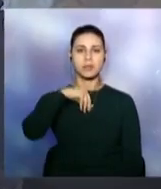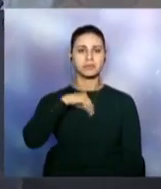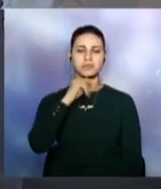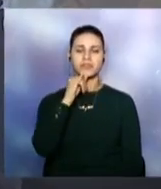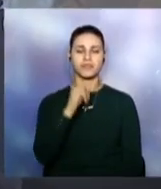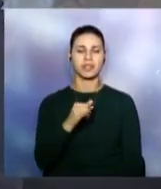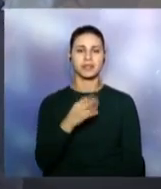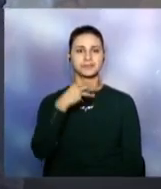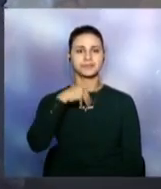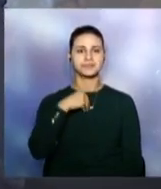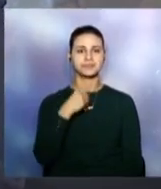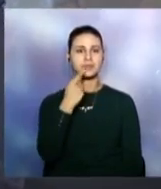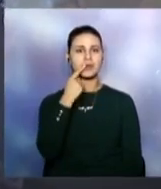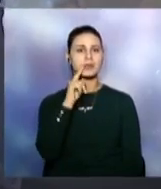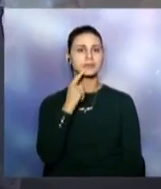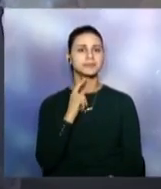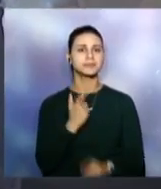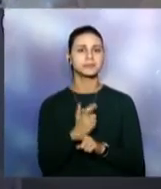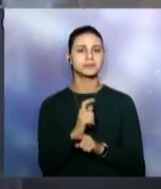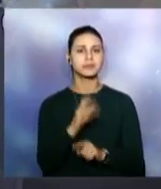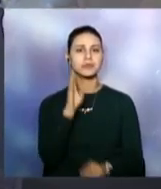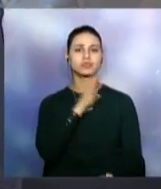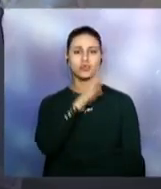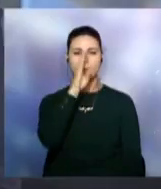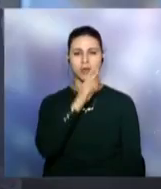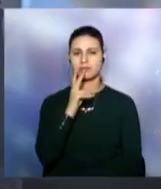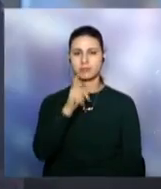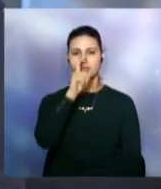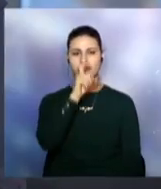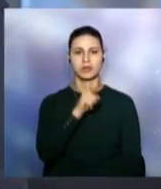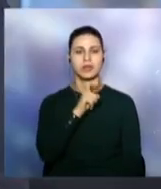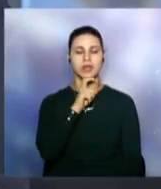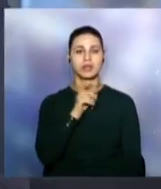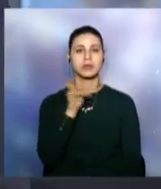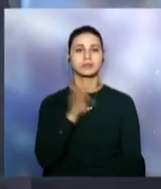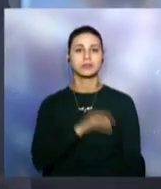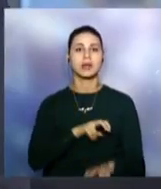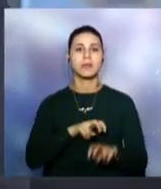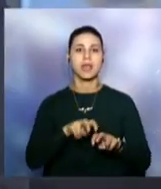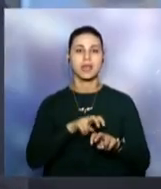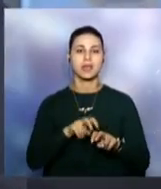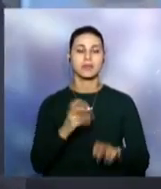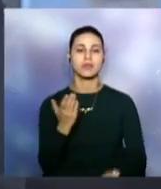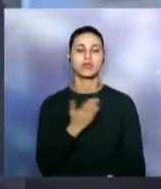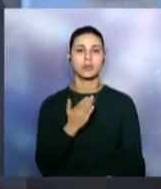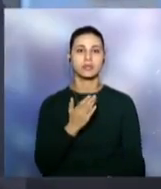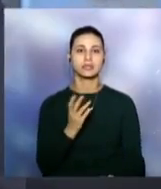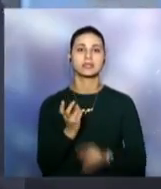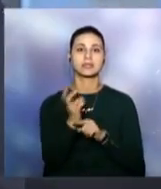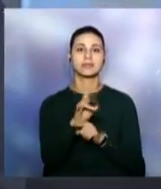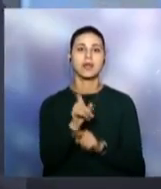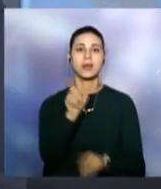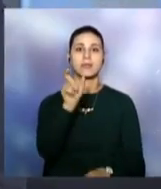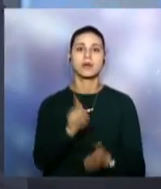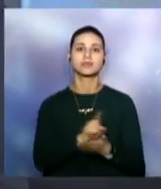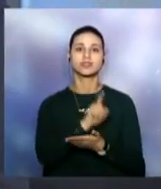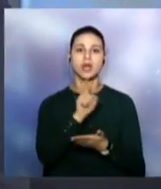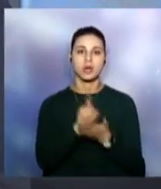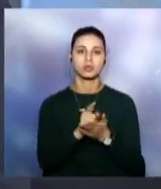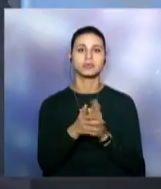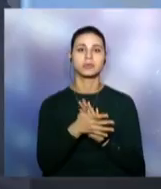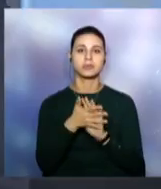გაძნელება, ნერწყვის დენა და მას მშობელი ვერ მიხვდეს, იმიტომ რომ მშობელი არ არის ექიმი. მაგრამ ექიმი, რომელთანაც მეუბავში, ის აუცილებლად მიხვდება